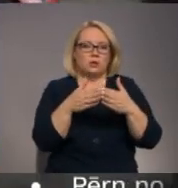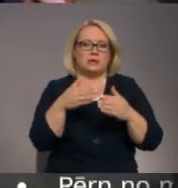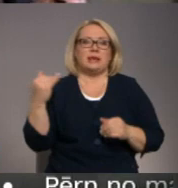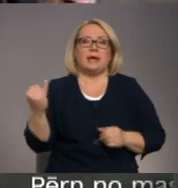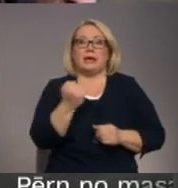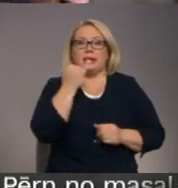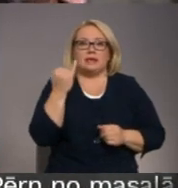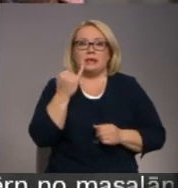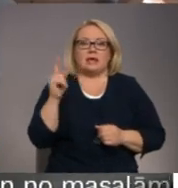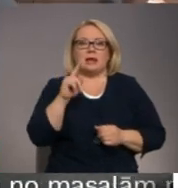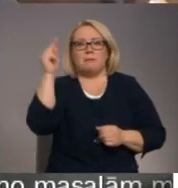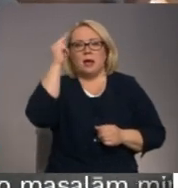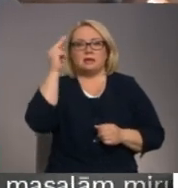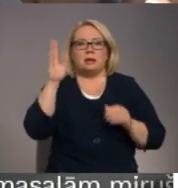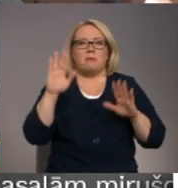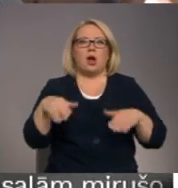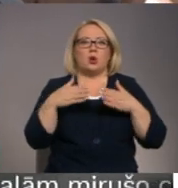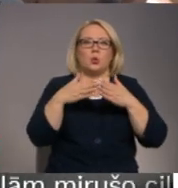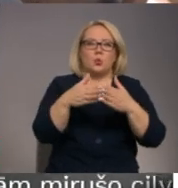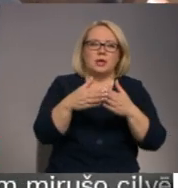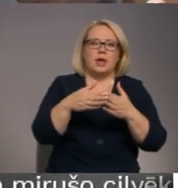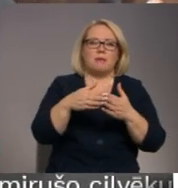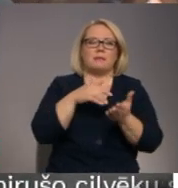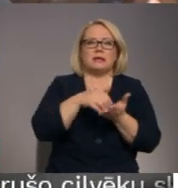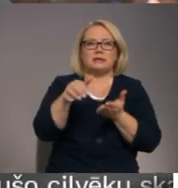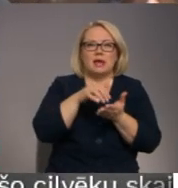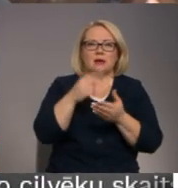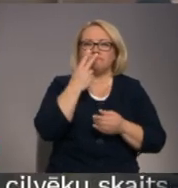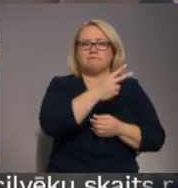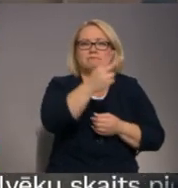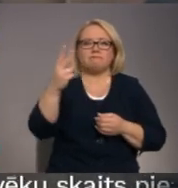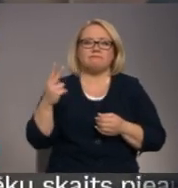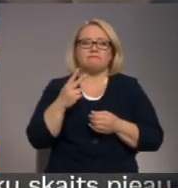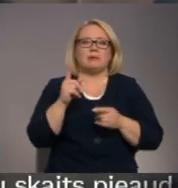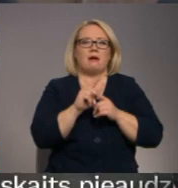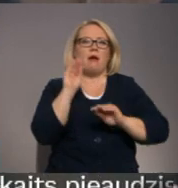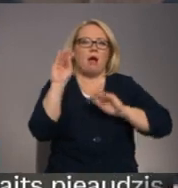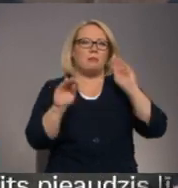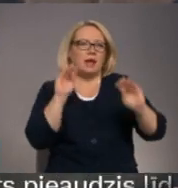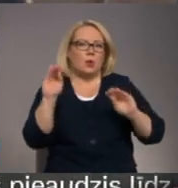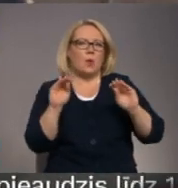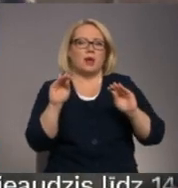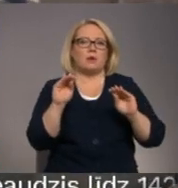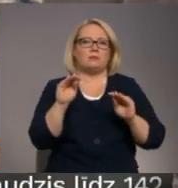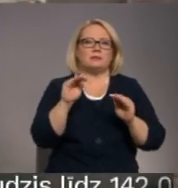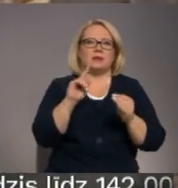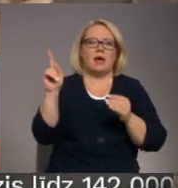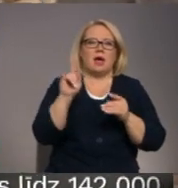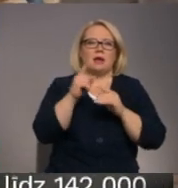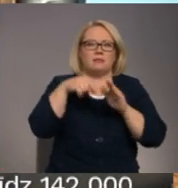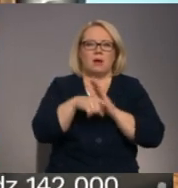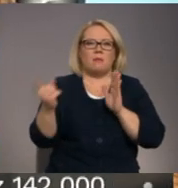šito varētu būt iemācīties pa kuģiem, izstaigāt visus tos kuģis, iemācīties kuģi, tā kā aprīkojumi, izstaigāt mašīnu tēlus